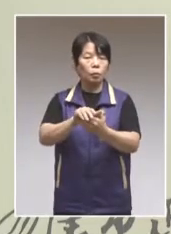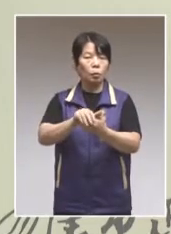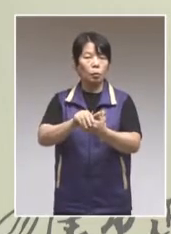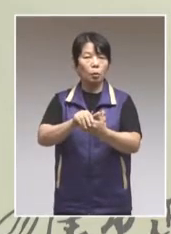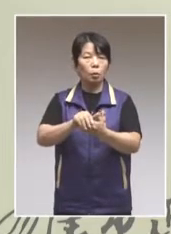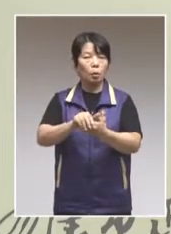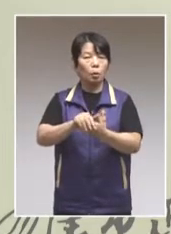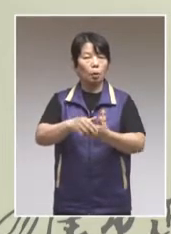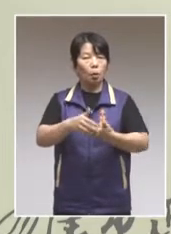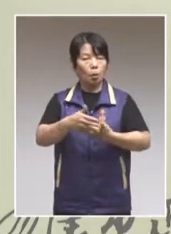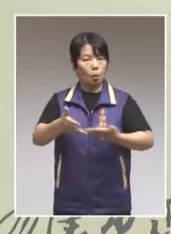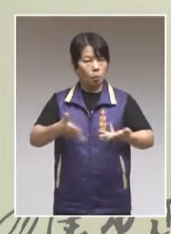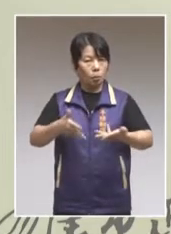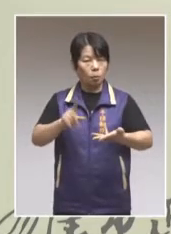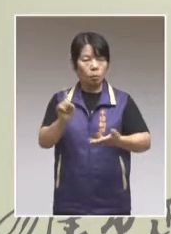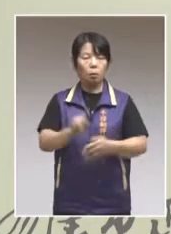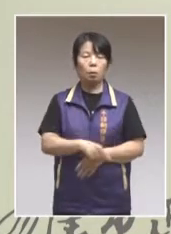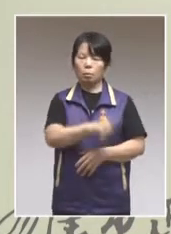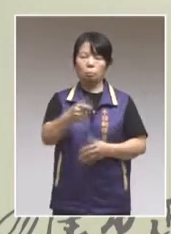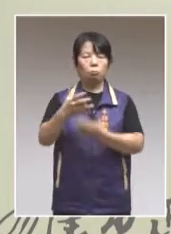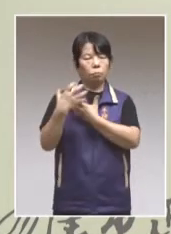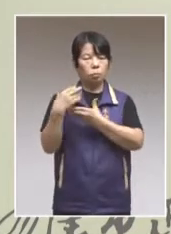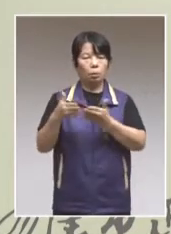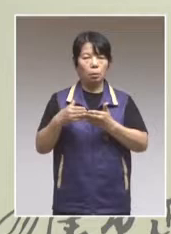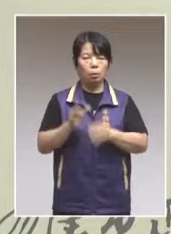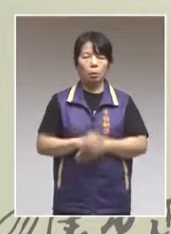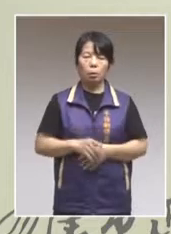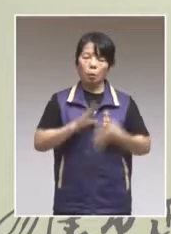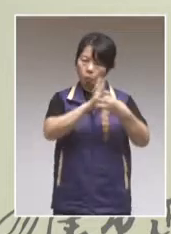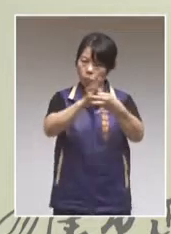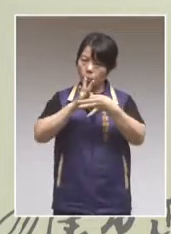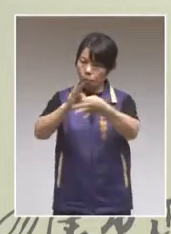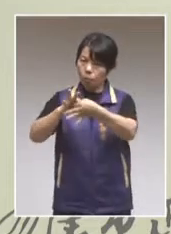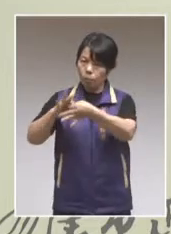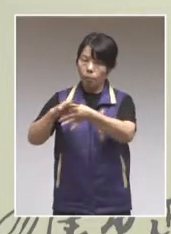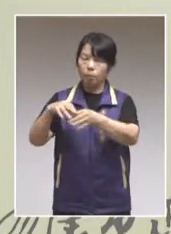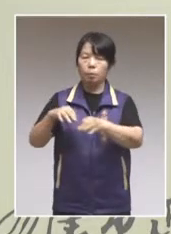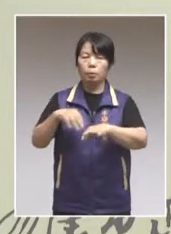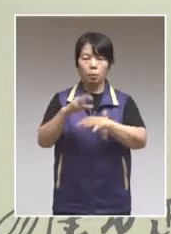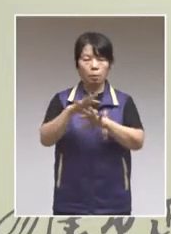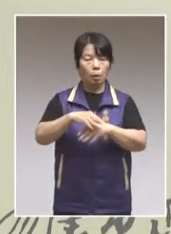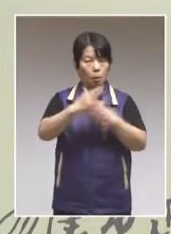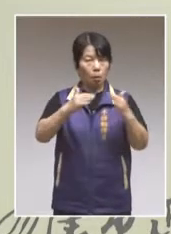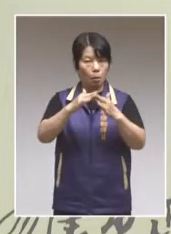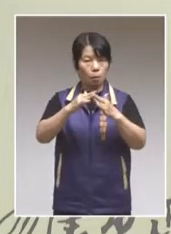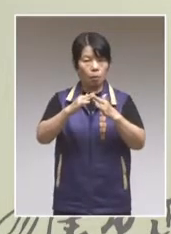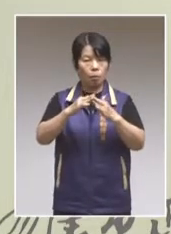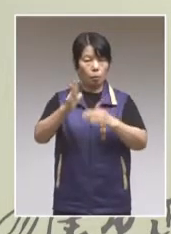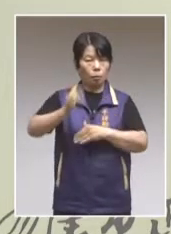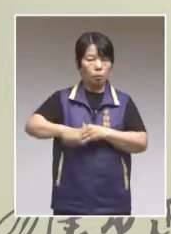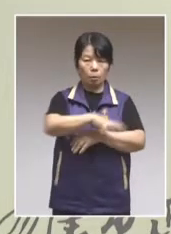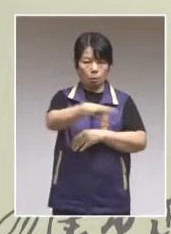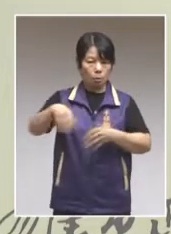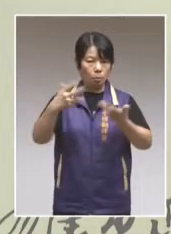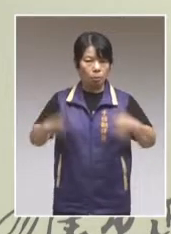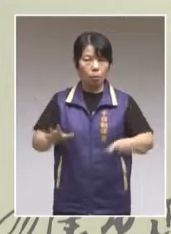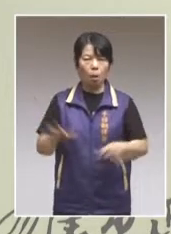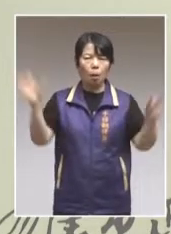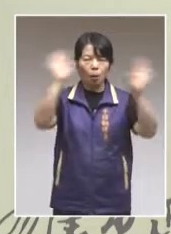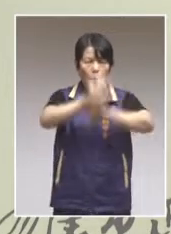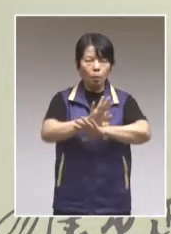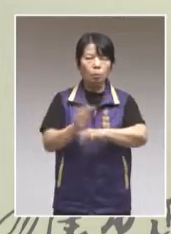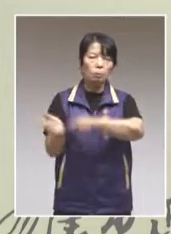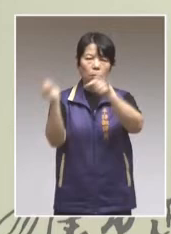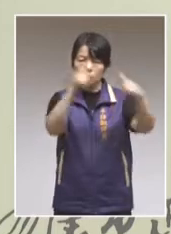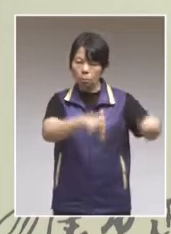须负起这个责任，在联系上大概很多的校长都非常的辛苦，晚上暗时啊规工